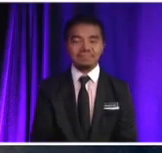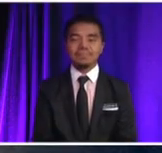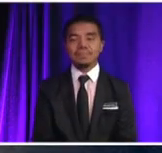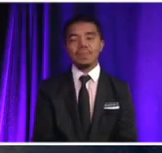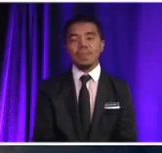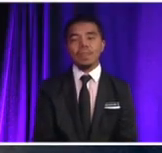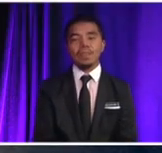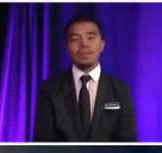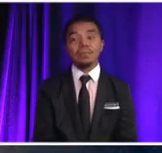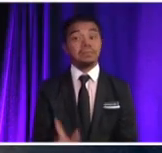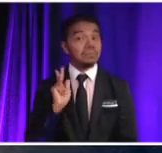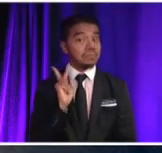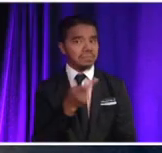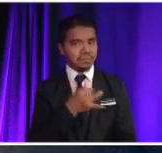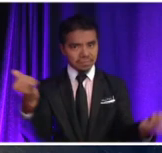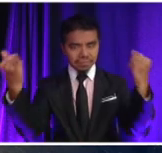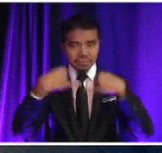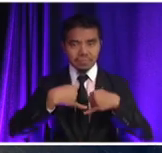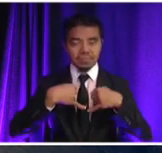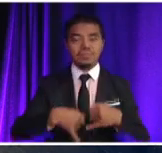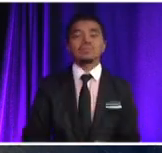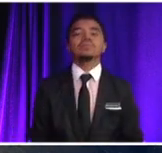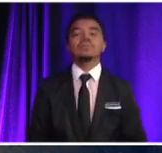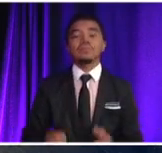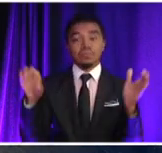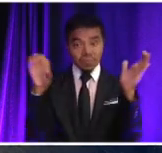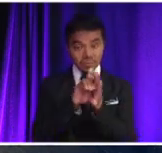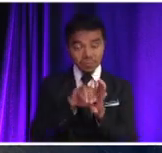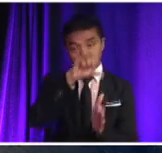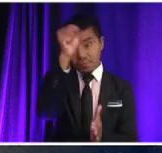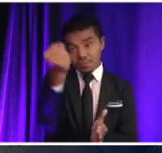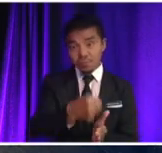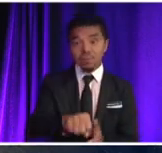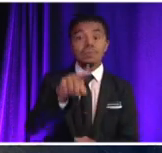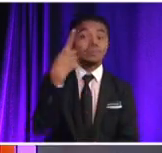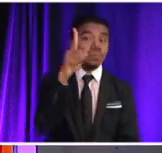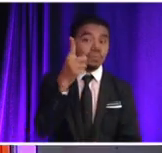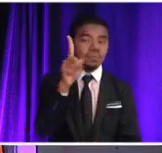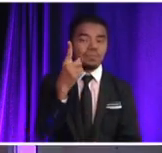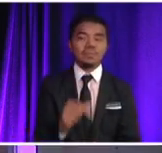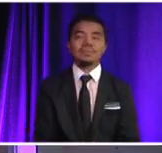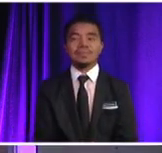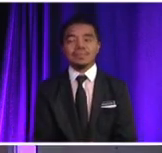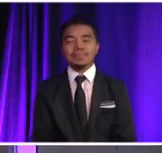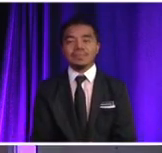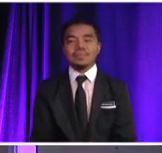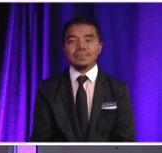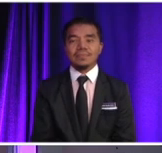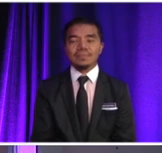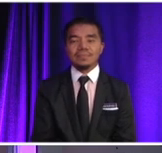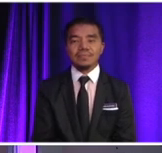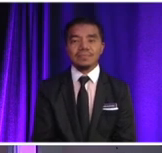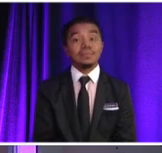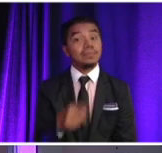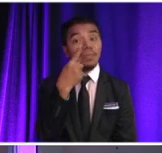kita kembali kepada seorang contoh 11 baik di sini Siapa yang boleh membantu cekgu untuk